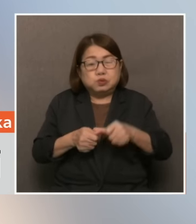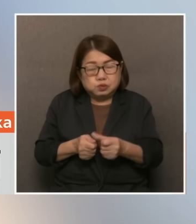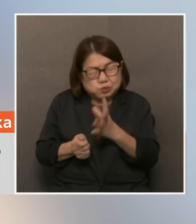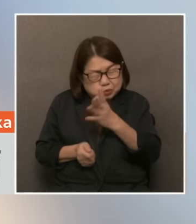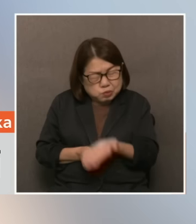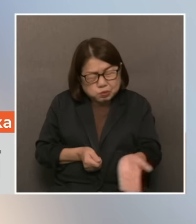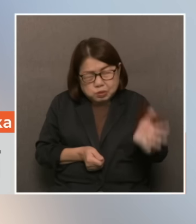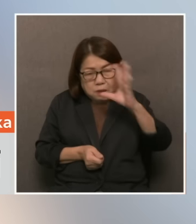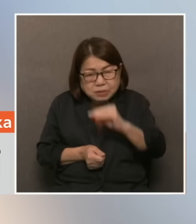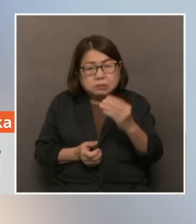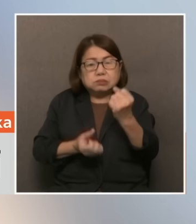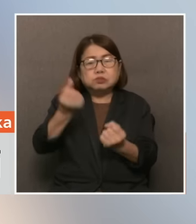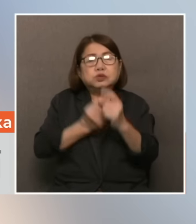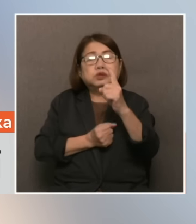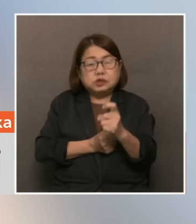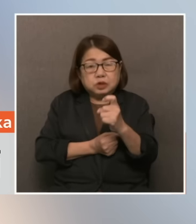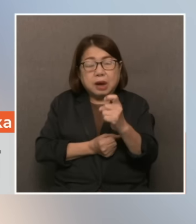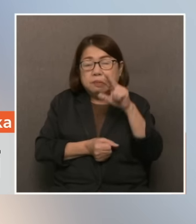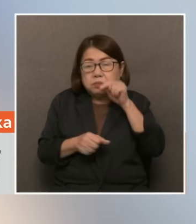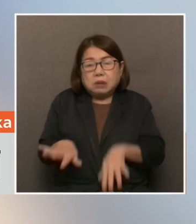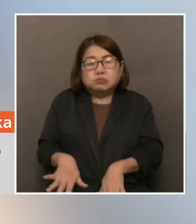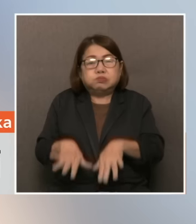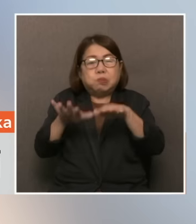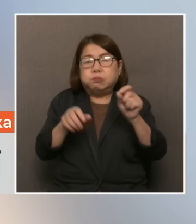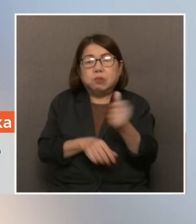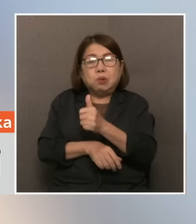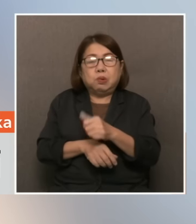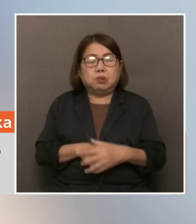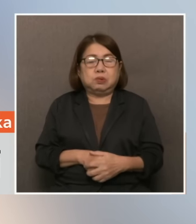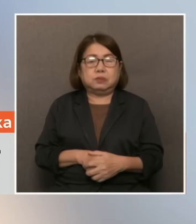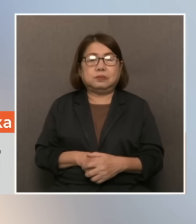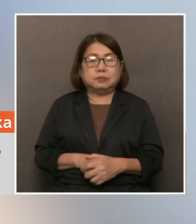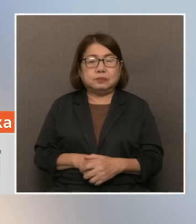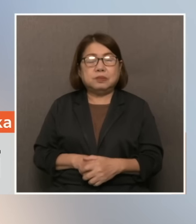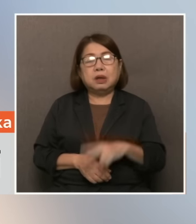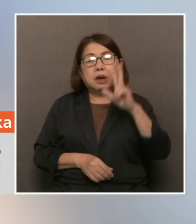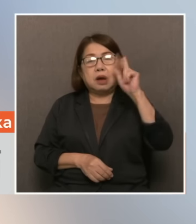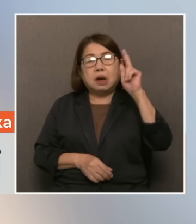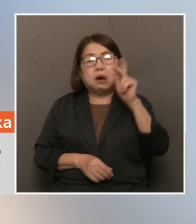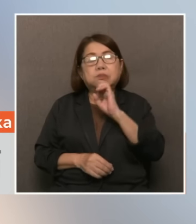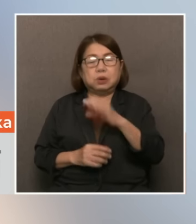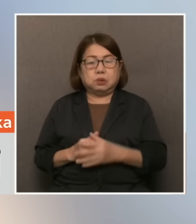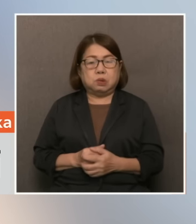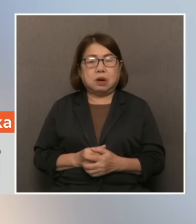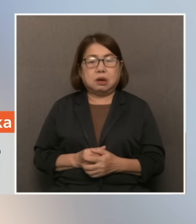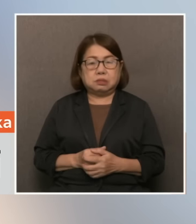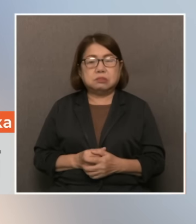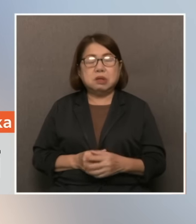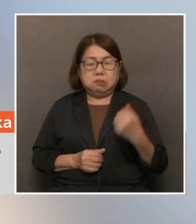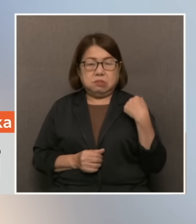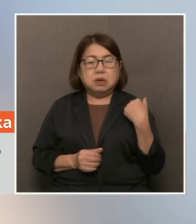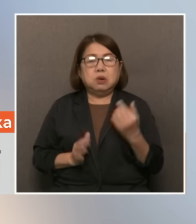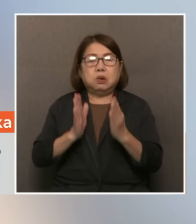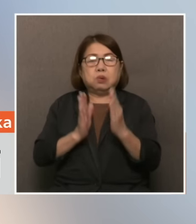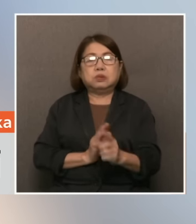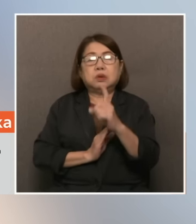เพาวารถของเธอเสียหังจากเกิดน้ำทวมฉับพรนทในเมองแห่งนี้มีรายงานนะครั คผชม Brisa ว่ามีผู้เสีย